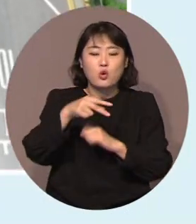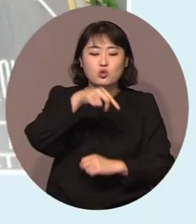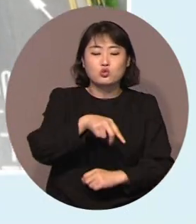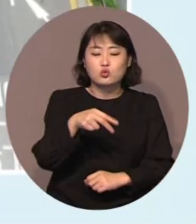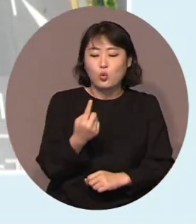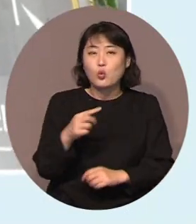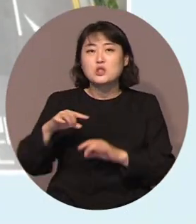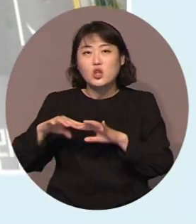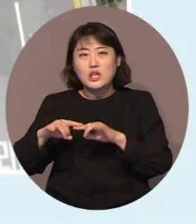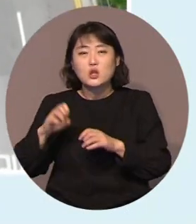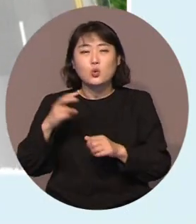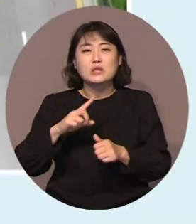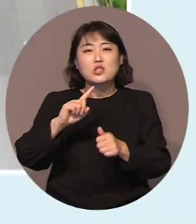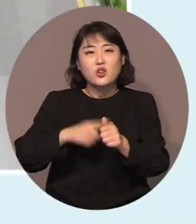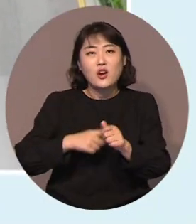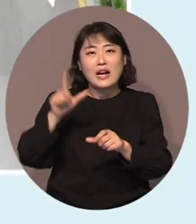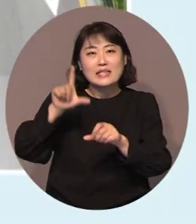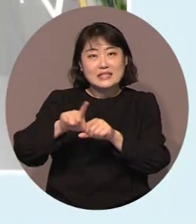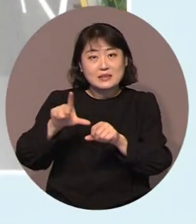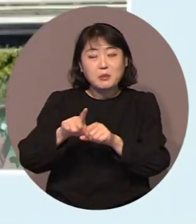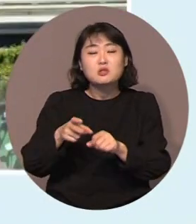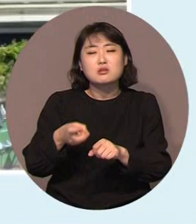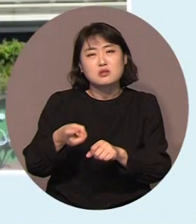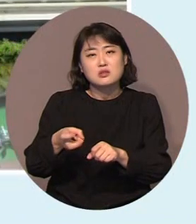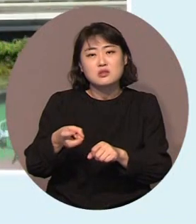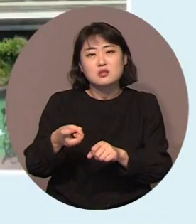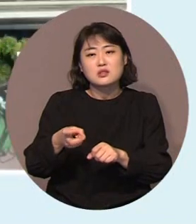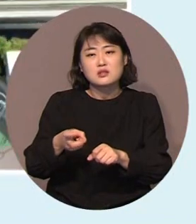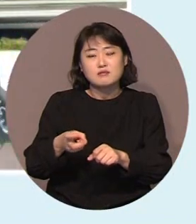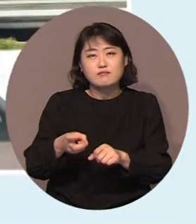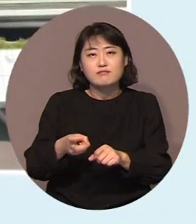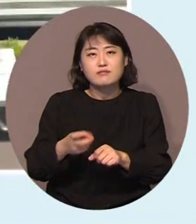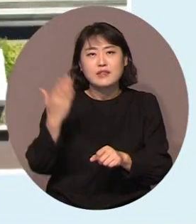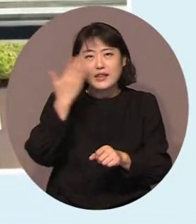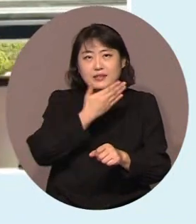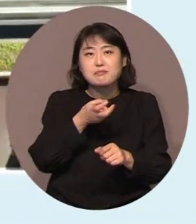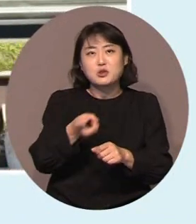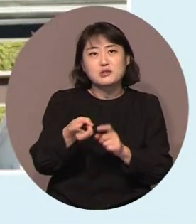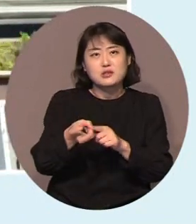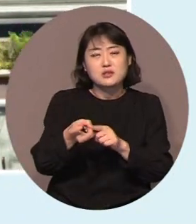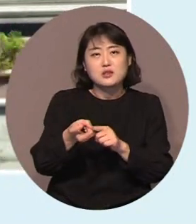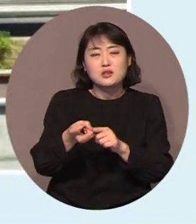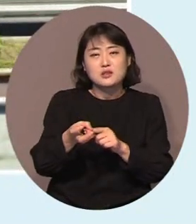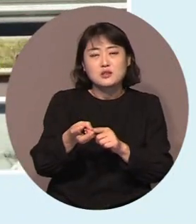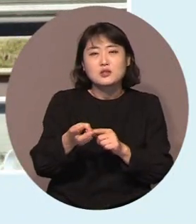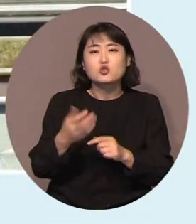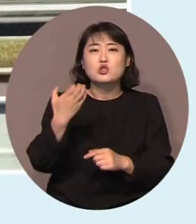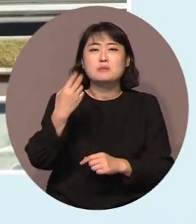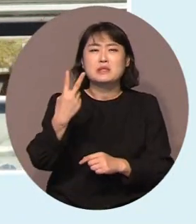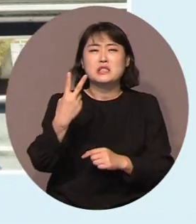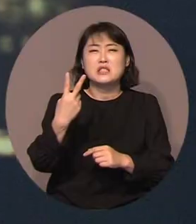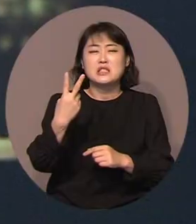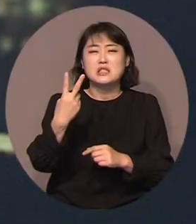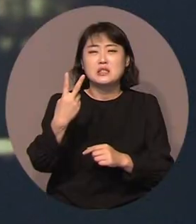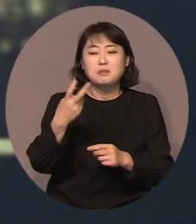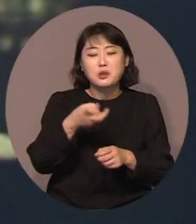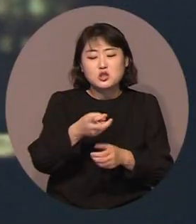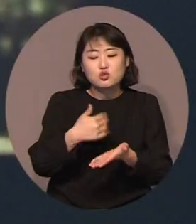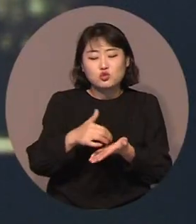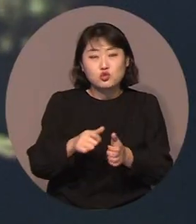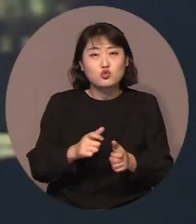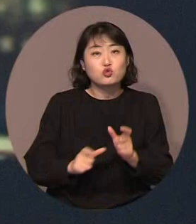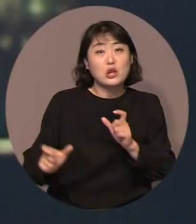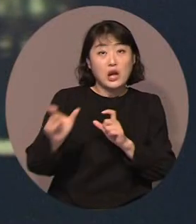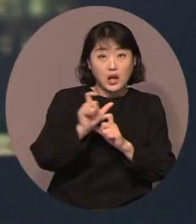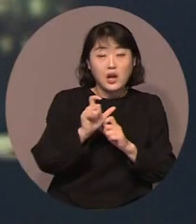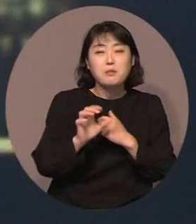버스, 그리고 천연가스 버스 네. 이런 것들을 이렇게 친환경적인 버스죠. 네네. 92대를 저희들이 추가로 도입을 한다면